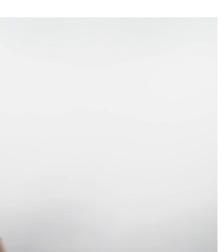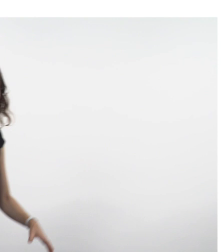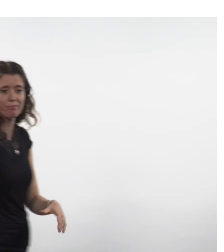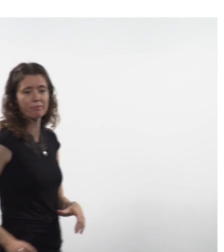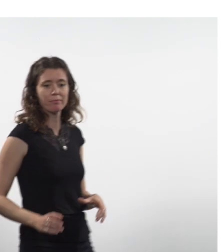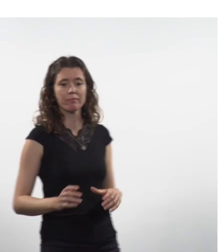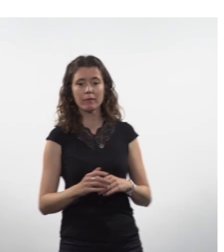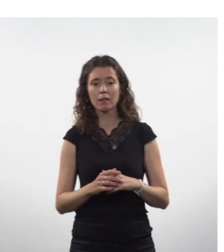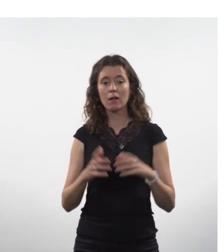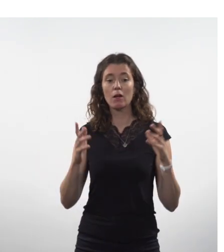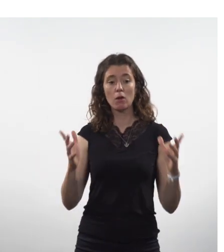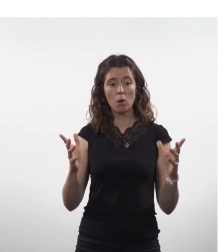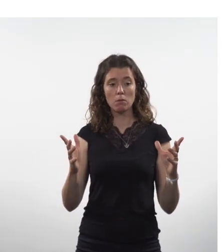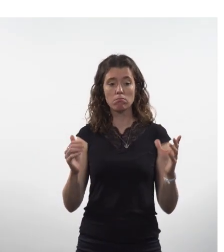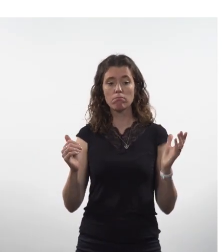en fait,